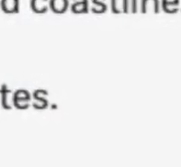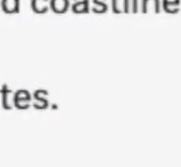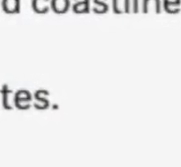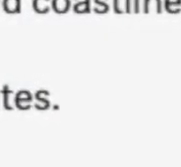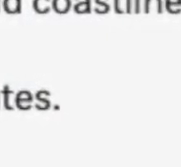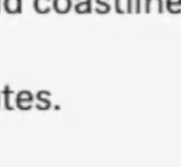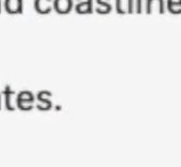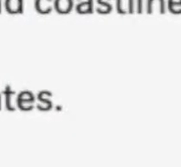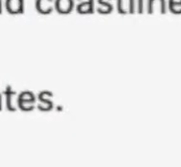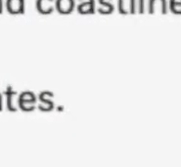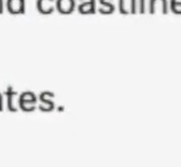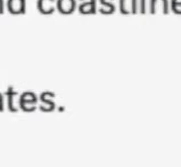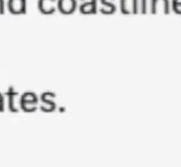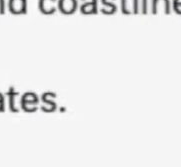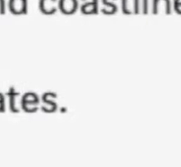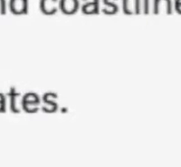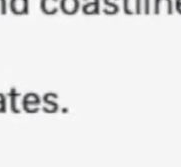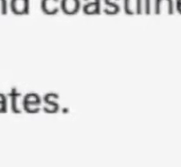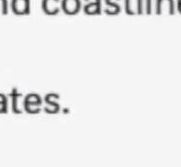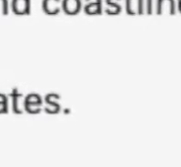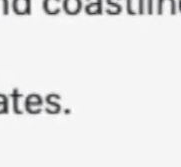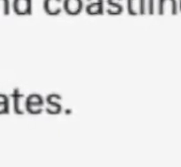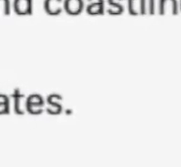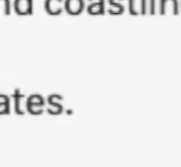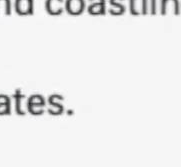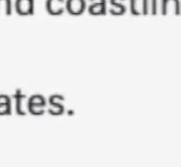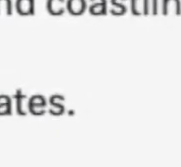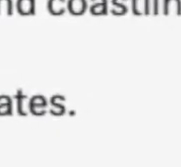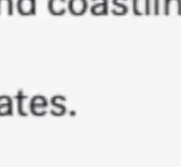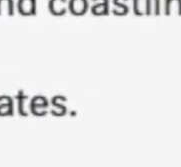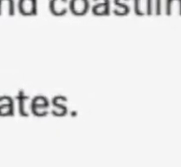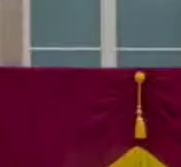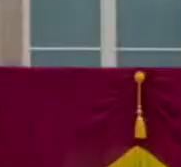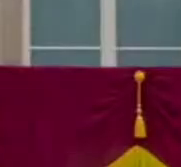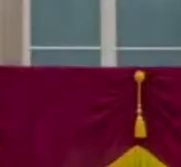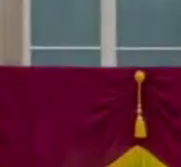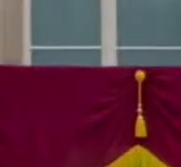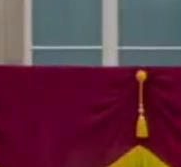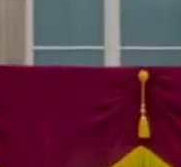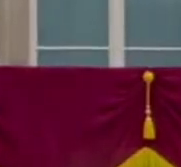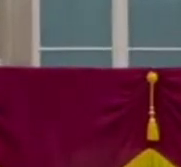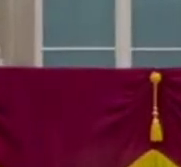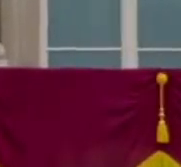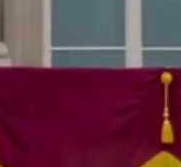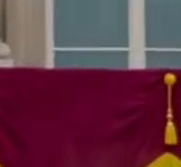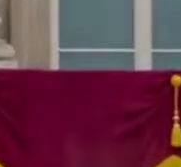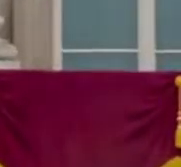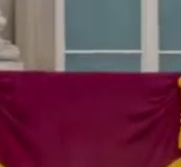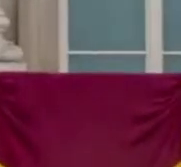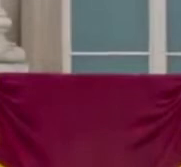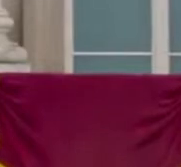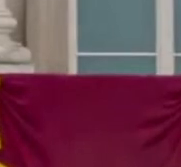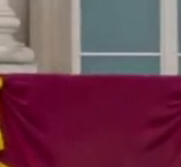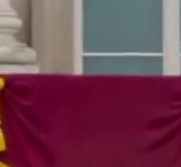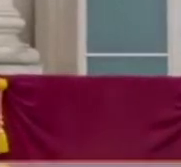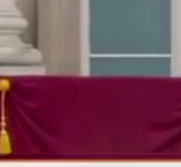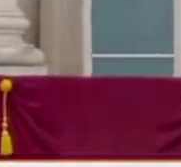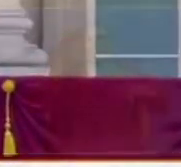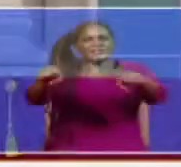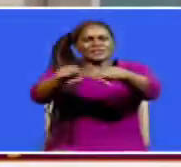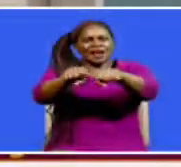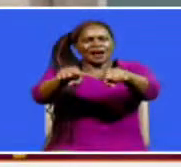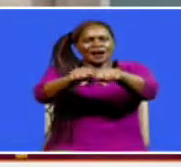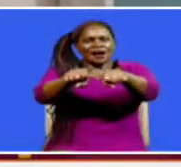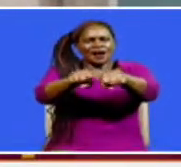kuwa watatua katika uwanja wa ndege wa JKIA usiku wa Jumatatu. Gavana wa kaunti ya Nairobi Johnson